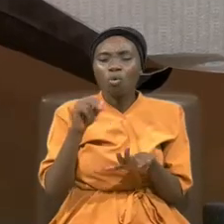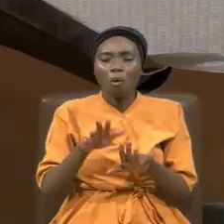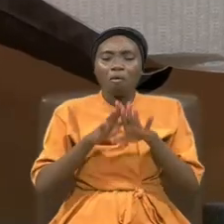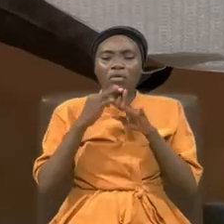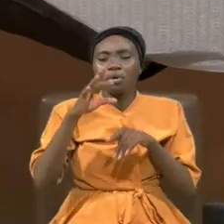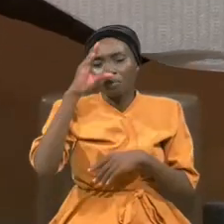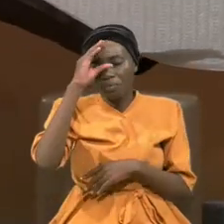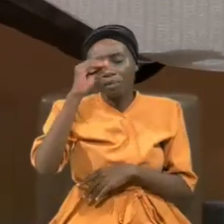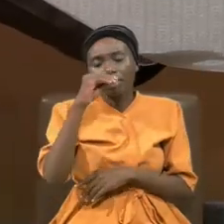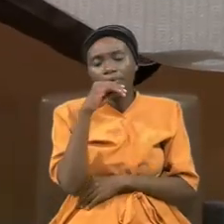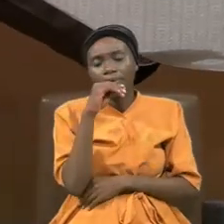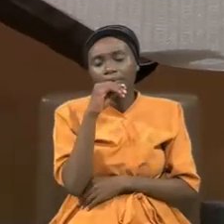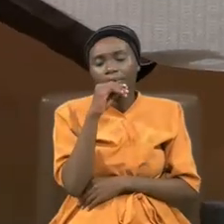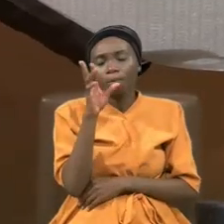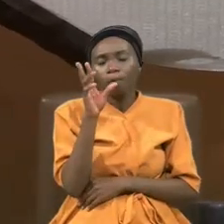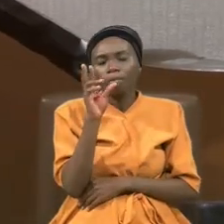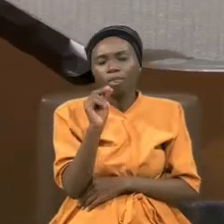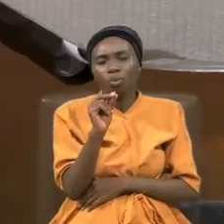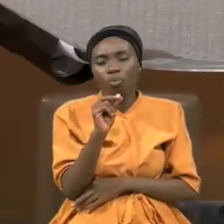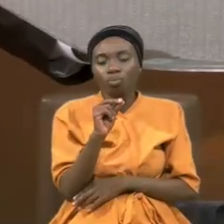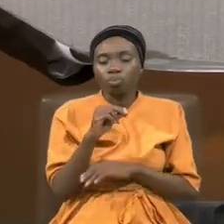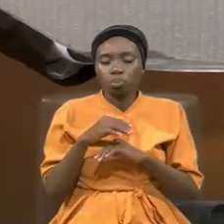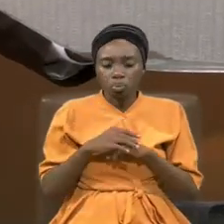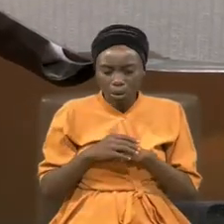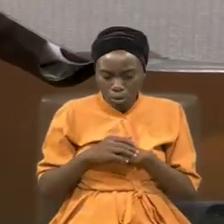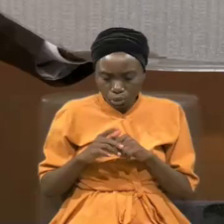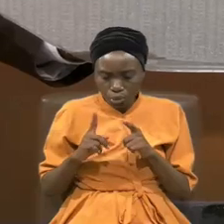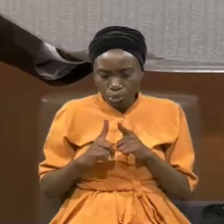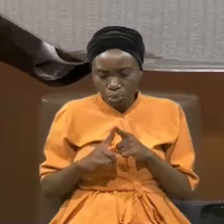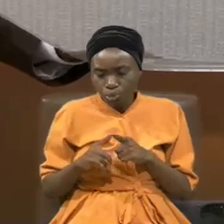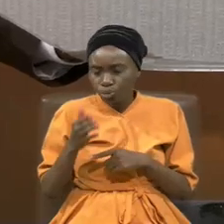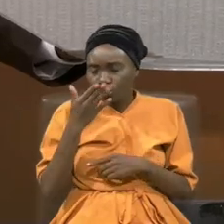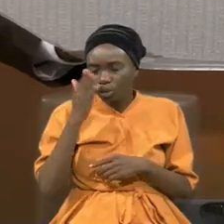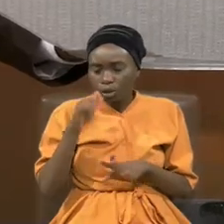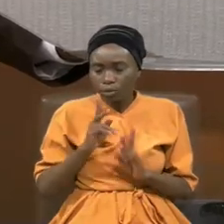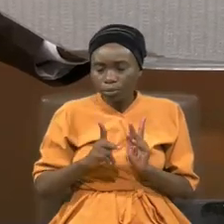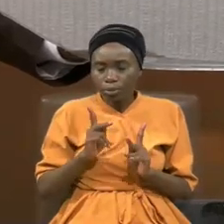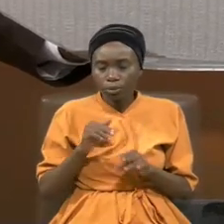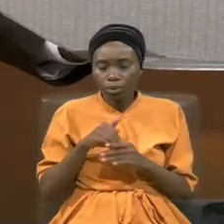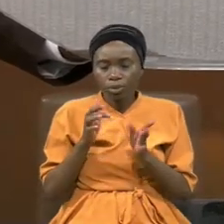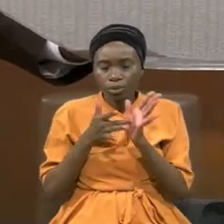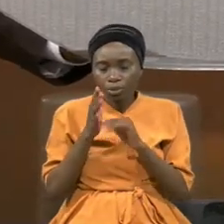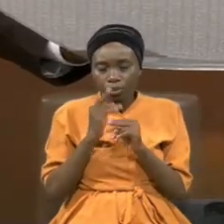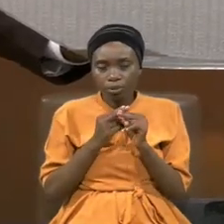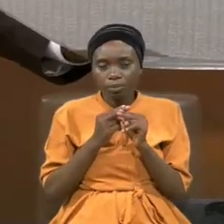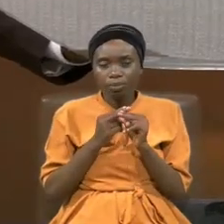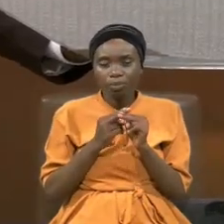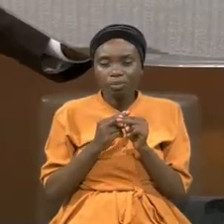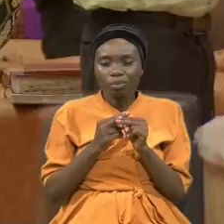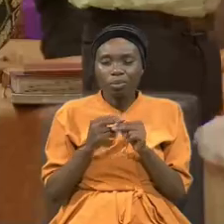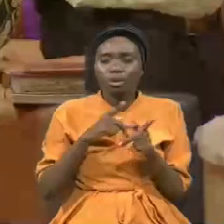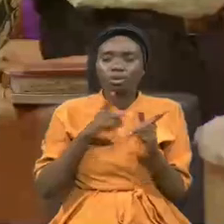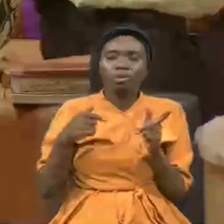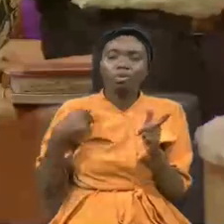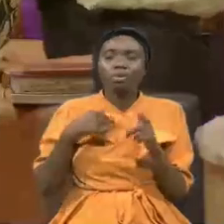crainte des hommes, pas de fléchir